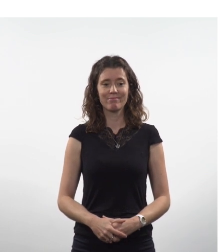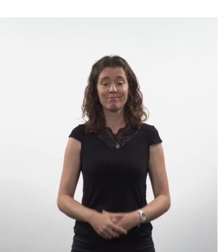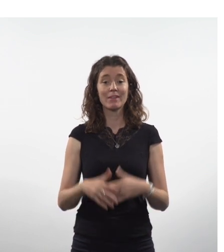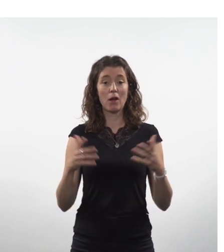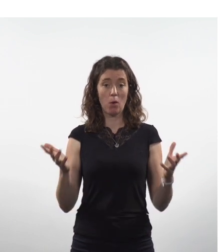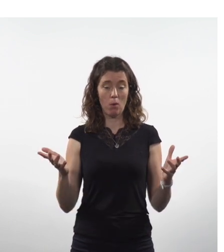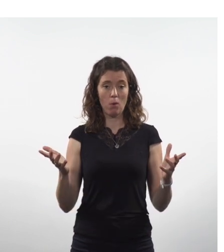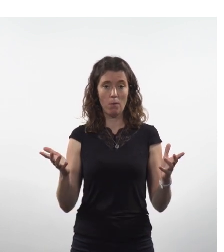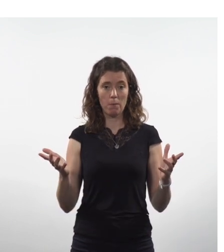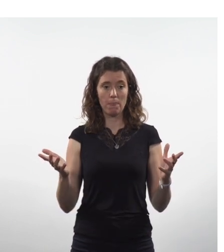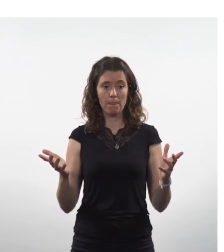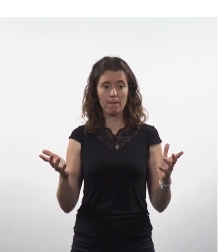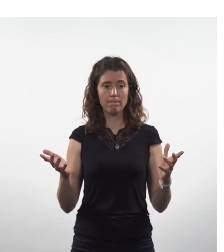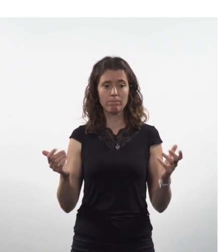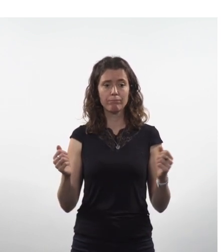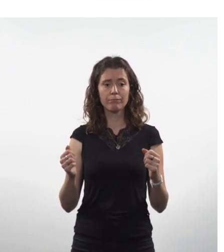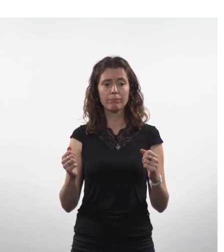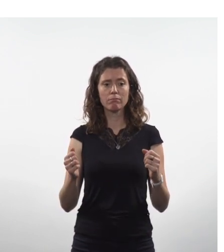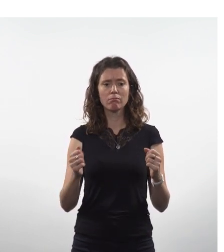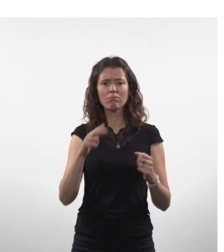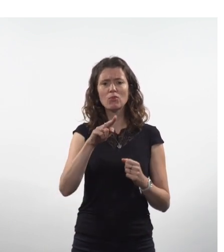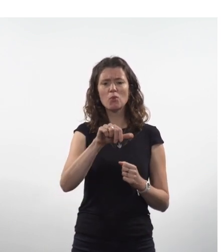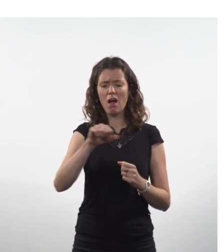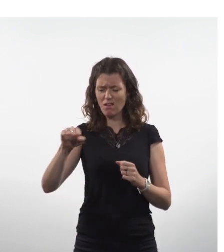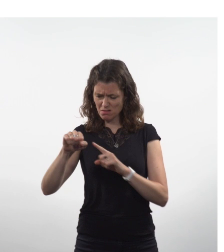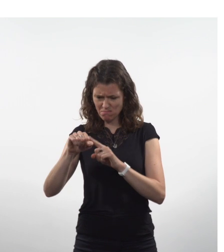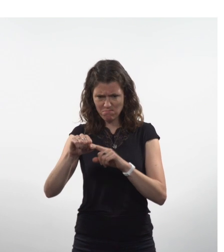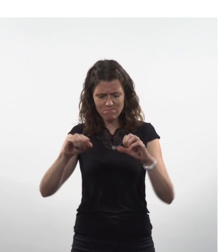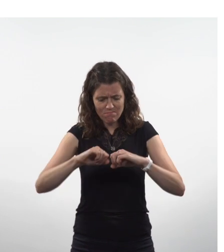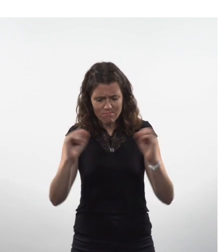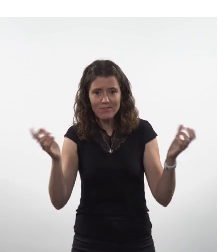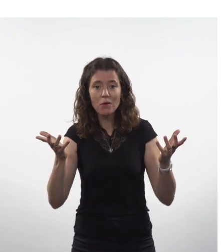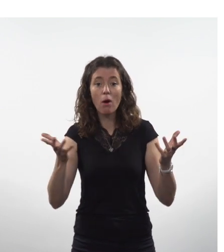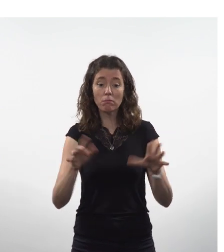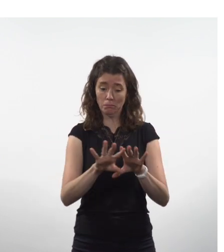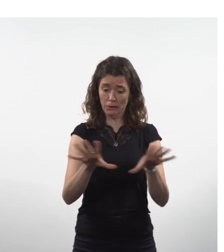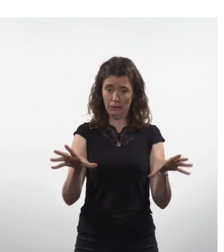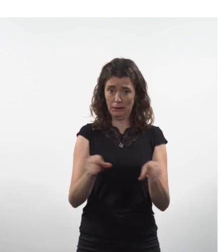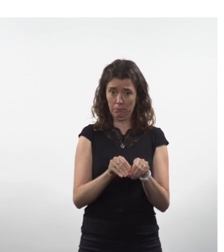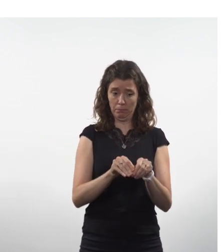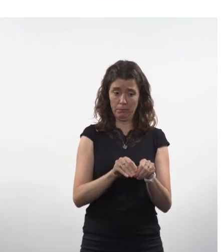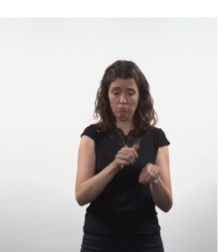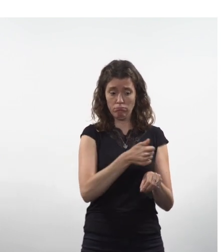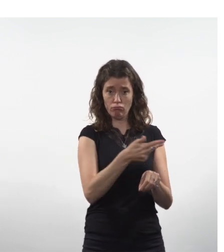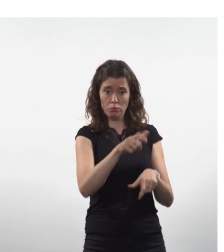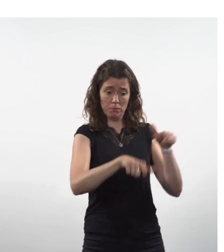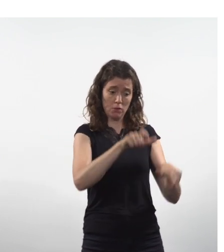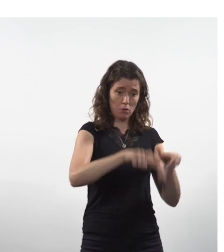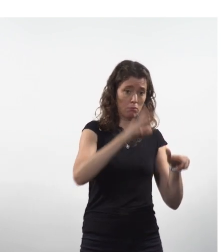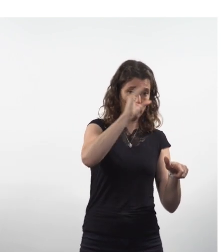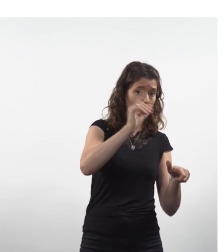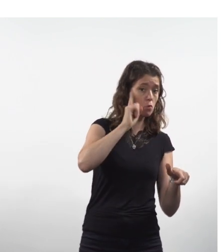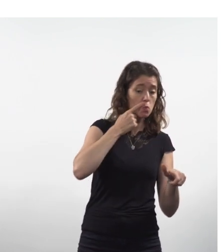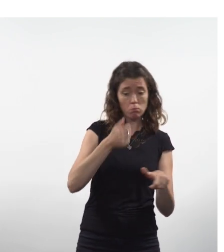Alors, qu'est-ce que c'est que les unités d'accueil et soins pour les sourds? Ce sont des équipes qui sont composées de professionnels sourds et de